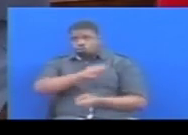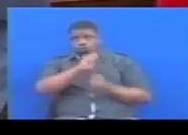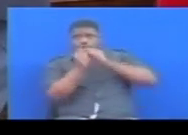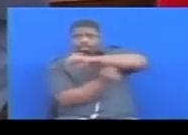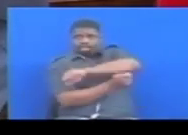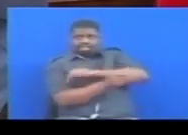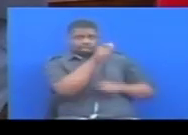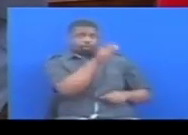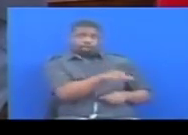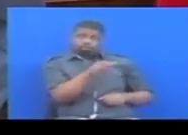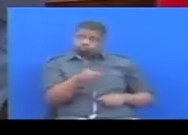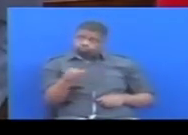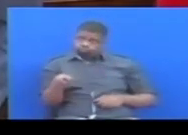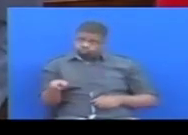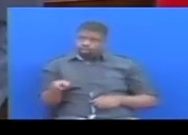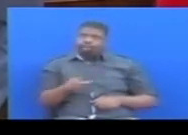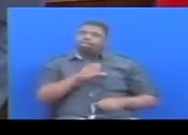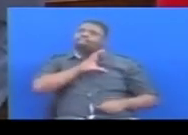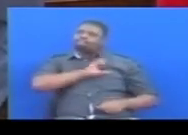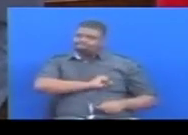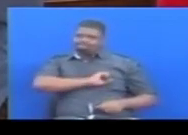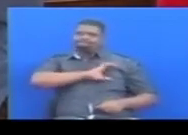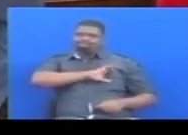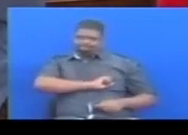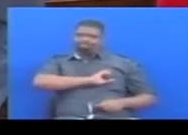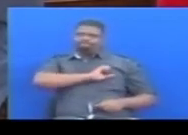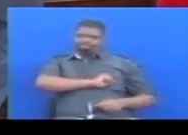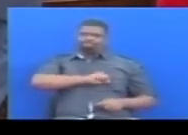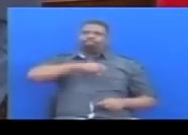kwenye uvuvi haramu, mtuvumilie, kwa sababu